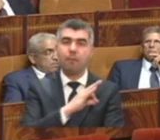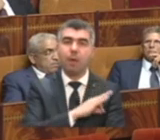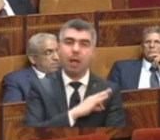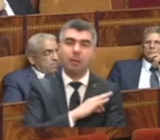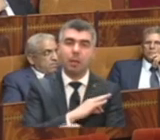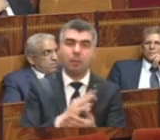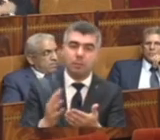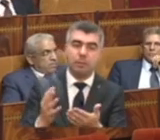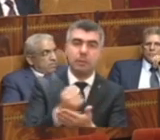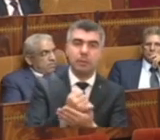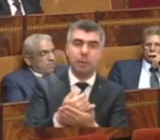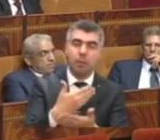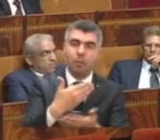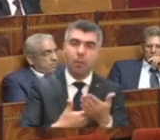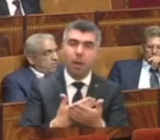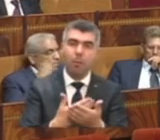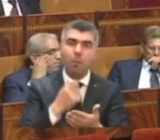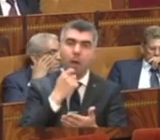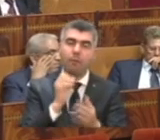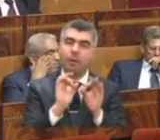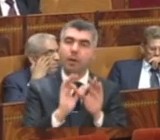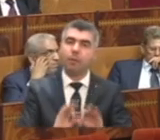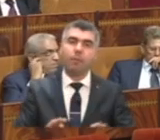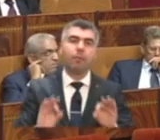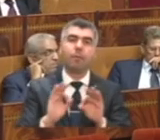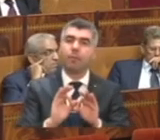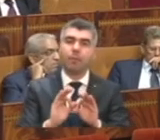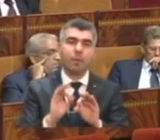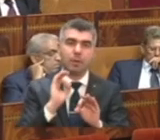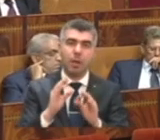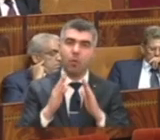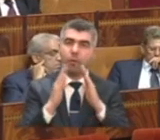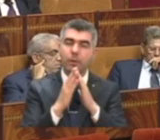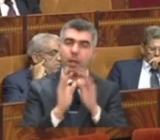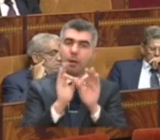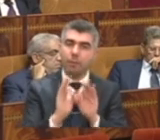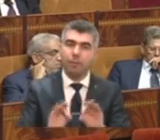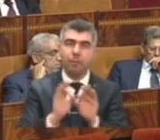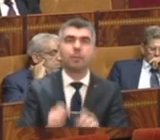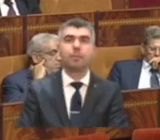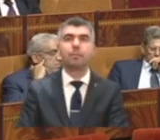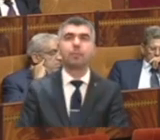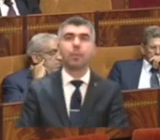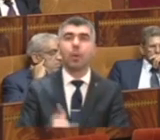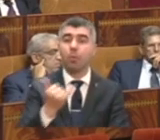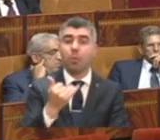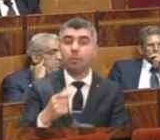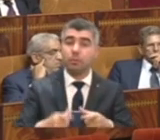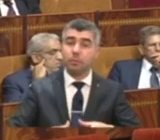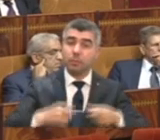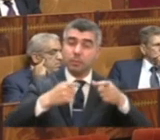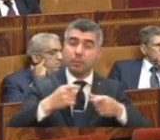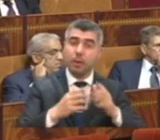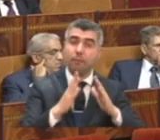ما قدوش يتوصلوا بالرسوم العقاريه ديالهم ويمكنوا يحفظوا البنايات ديالهم. فكنطلبوا، وهذا بالنسبه لهذه التجزئه فربما كاين نزاع